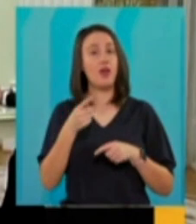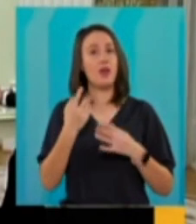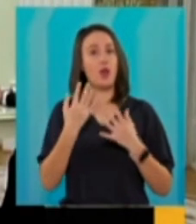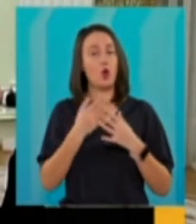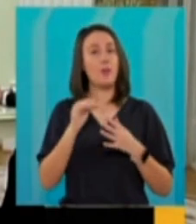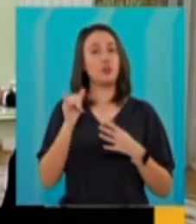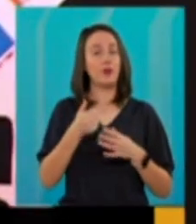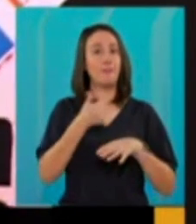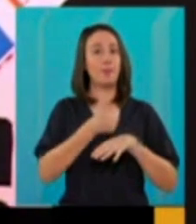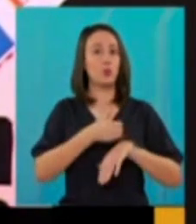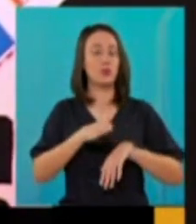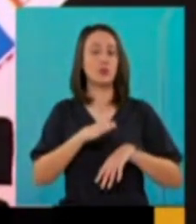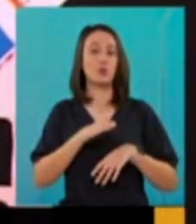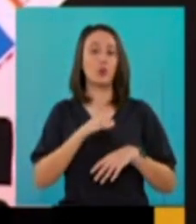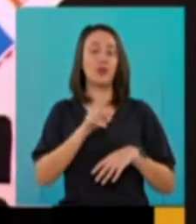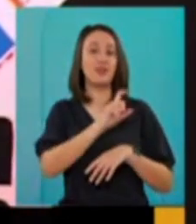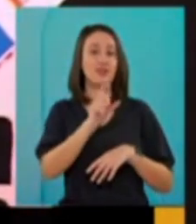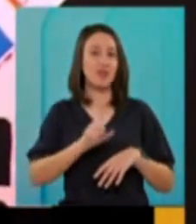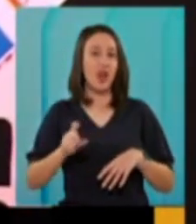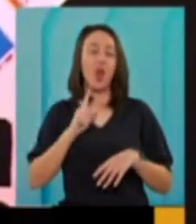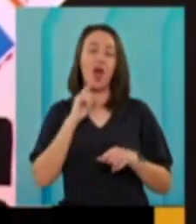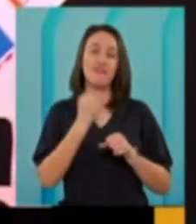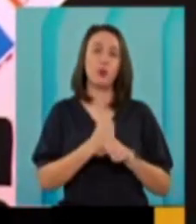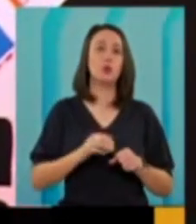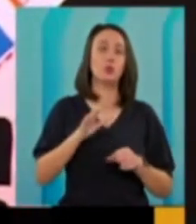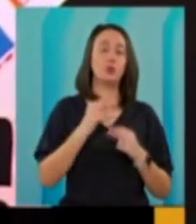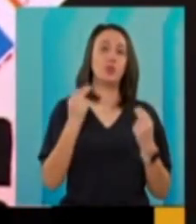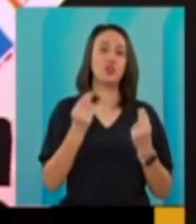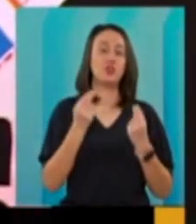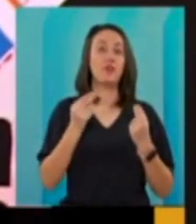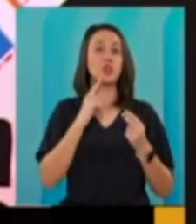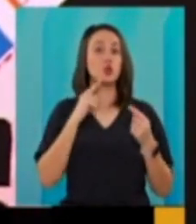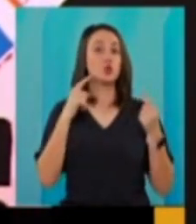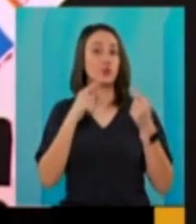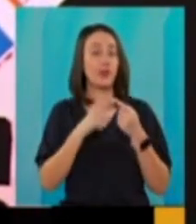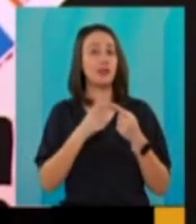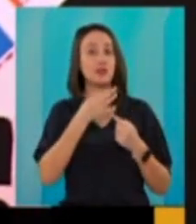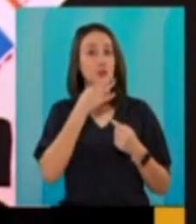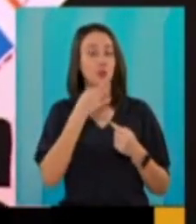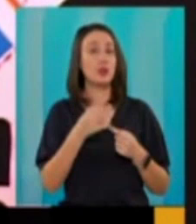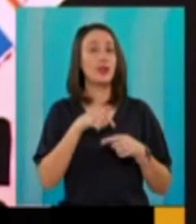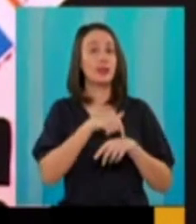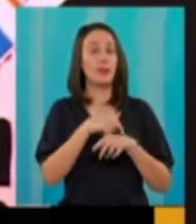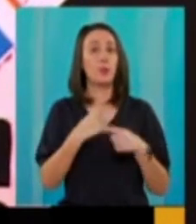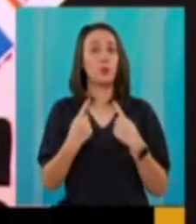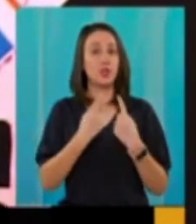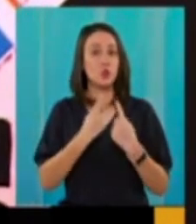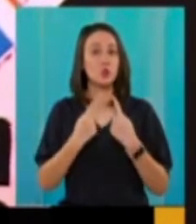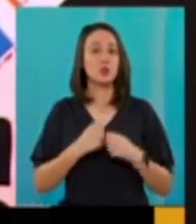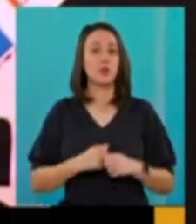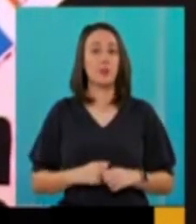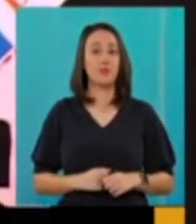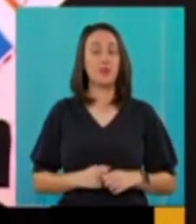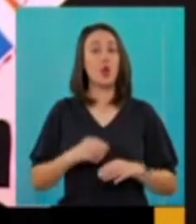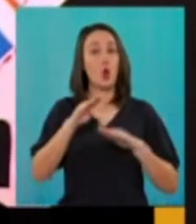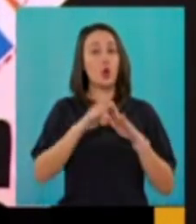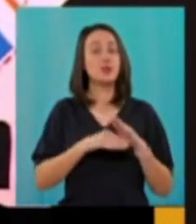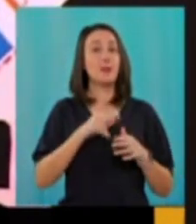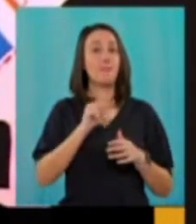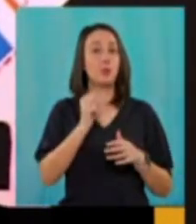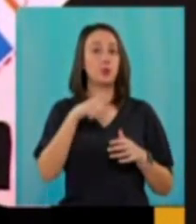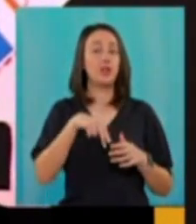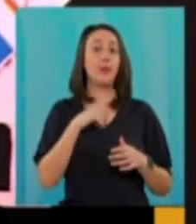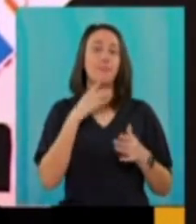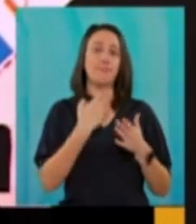și premierul Italiei Mario draghi care a făcut publice câteva dintre subiectele abordate în timpul discuției în condițiile din partea lui Putin